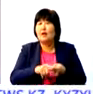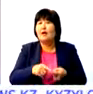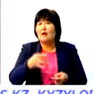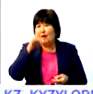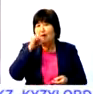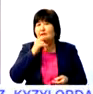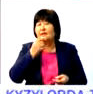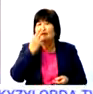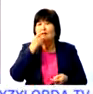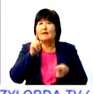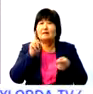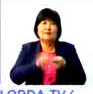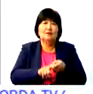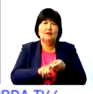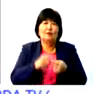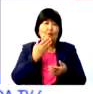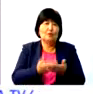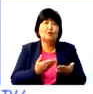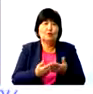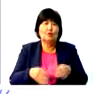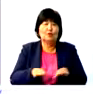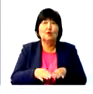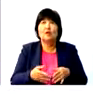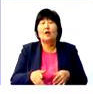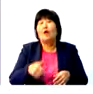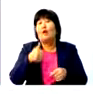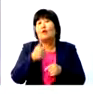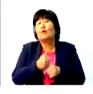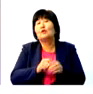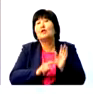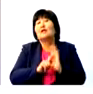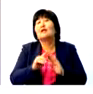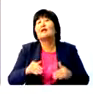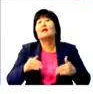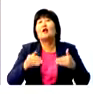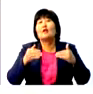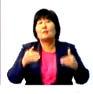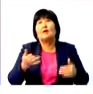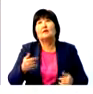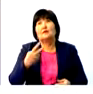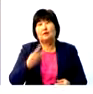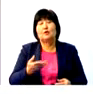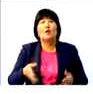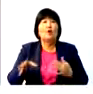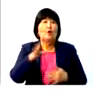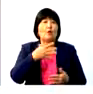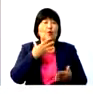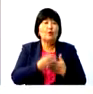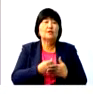қасиеттерді көрсету жөнінде көш ілгері кетіп жүр. Сондай ақ біздің өзіміздің